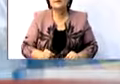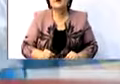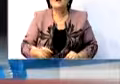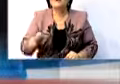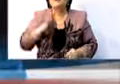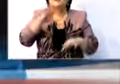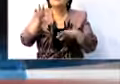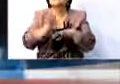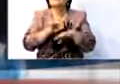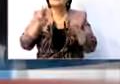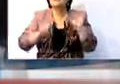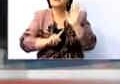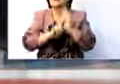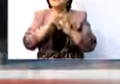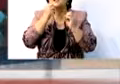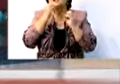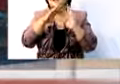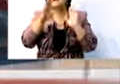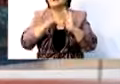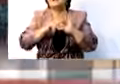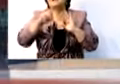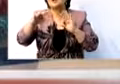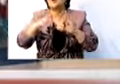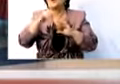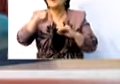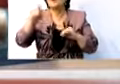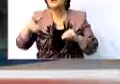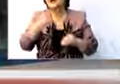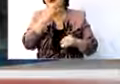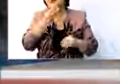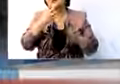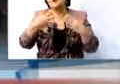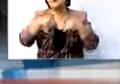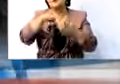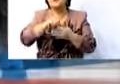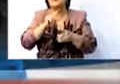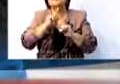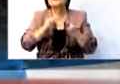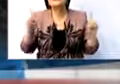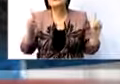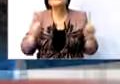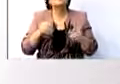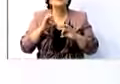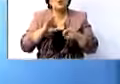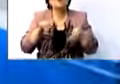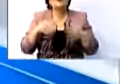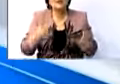Ақнеке бақыт бастауы. Мәулет мереке саясында Шалғайдағы ауыл тұрғындары жарасымды жанұя болудың қыр-сырымен бөлісті.